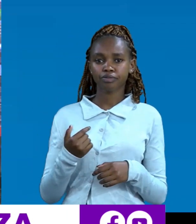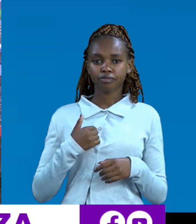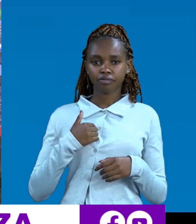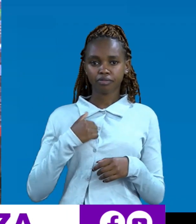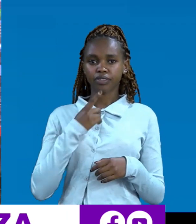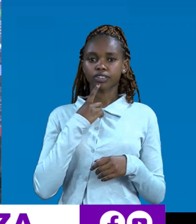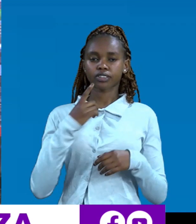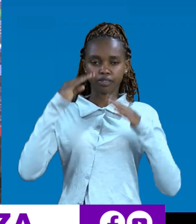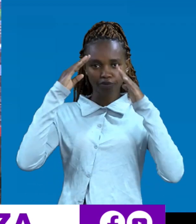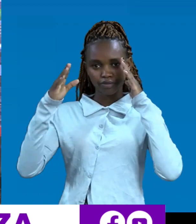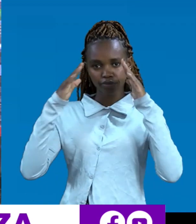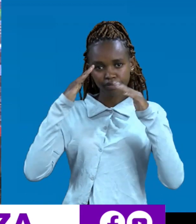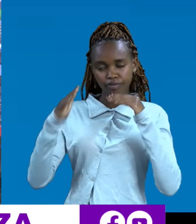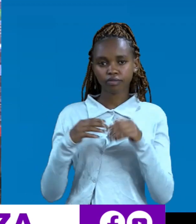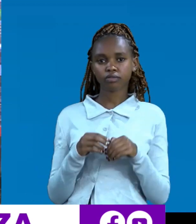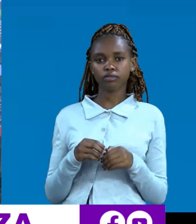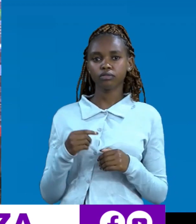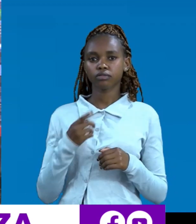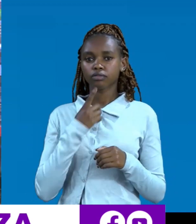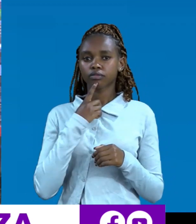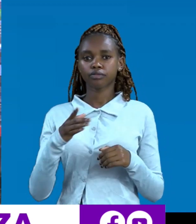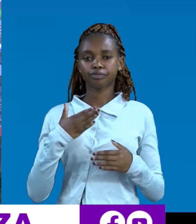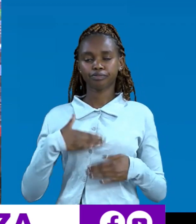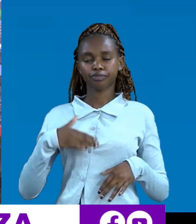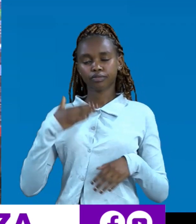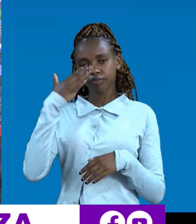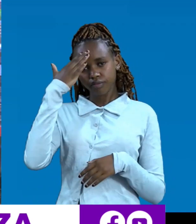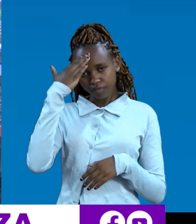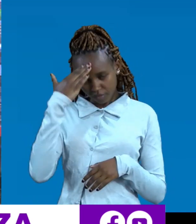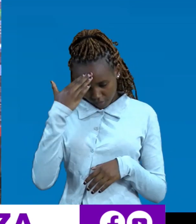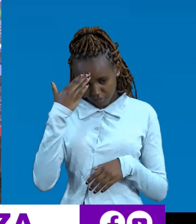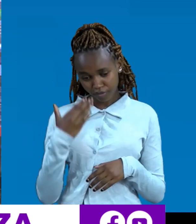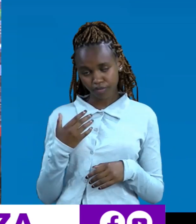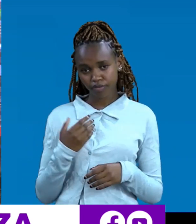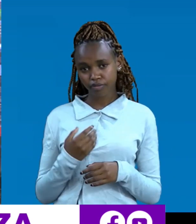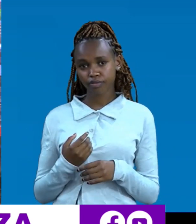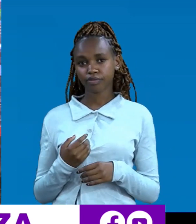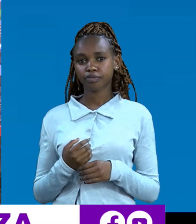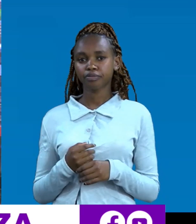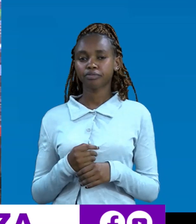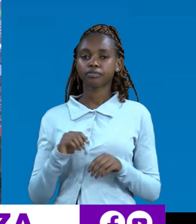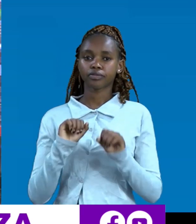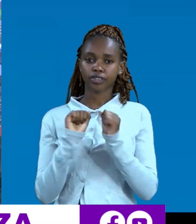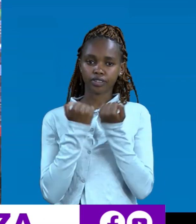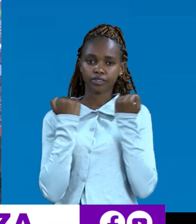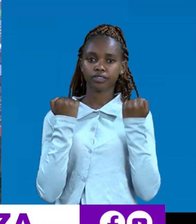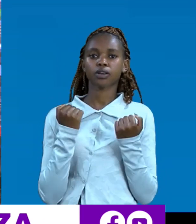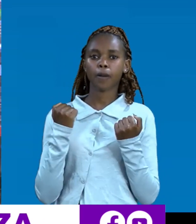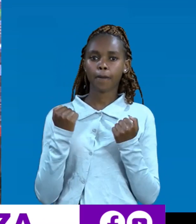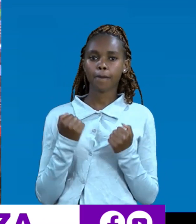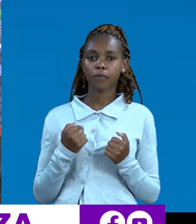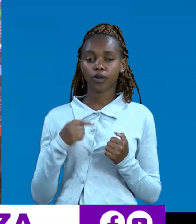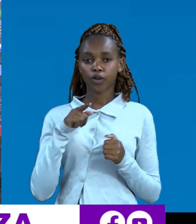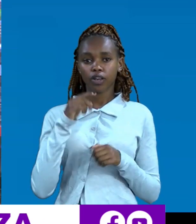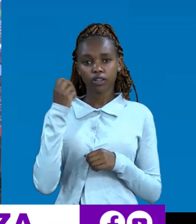nimekusalimia. Na ningependa kuambia watu, be humble, be kind, and be safe. Umeshika